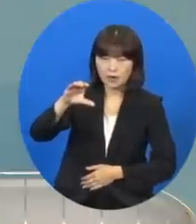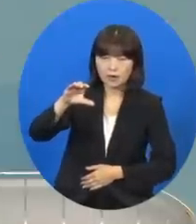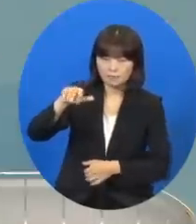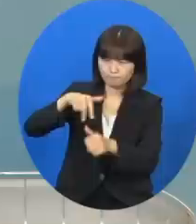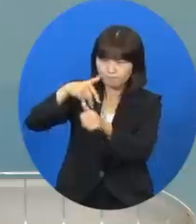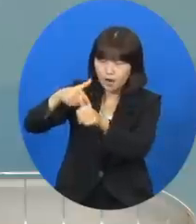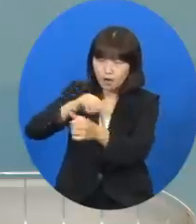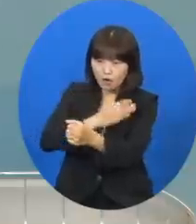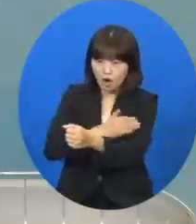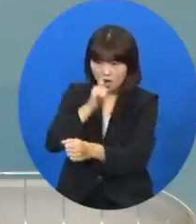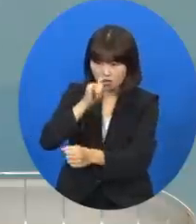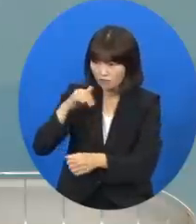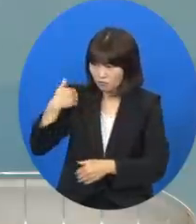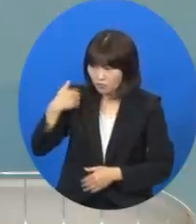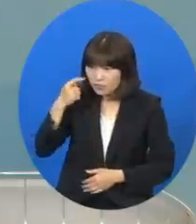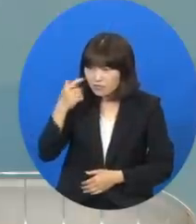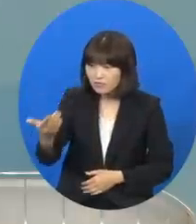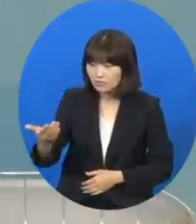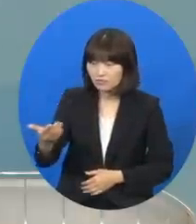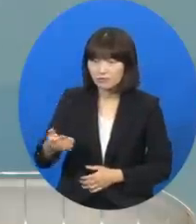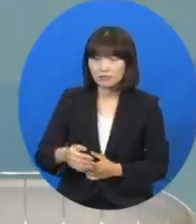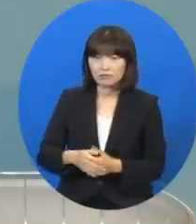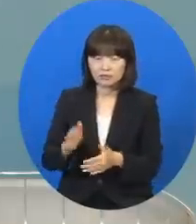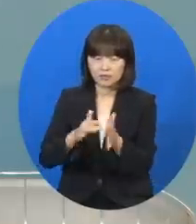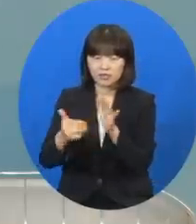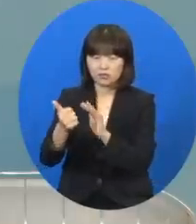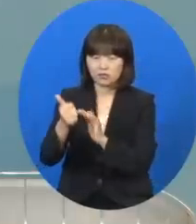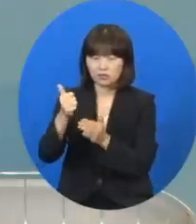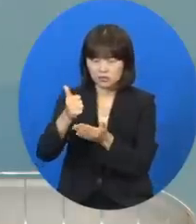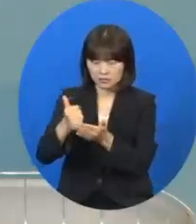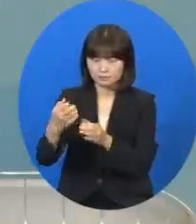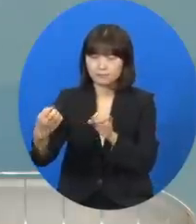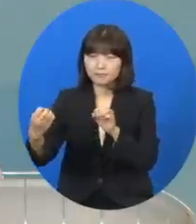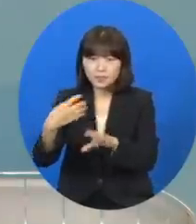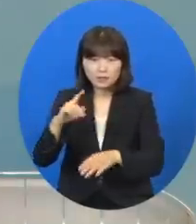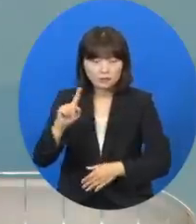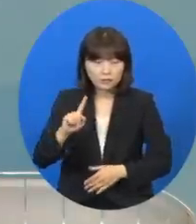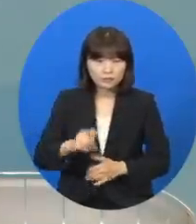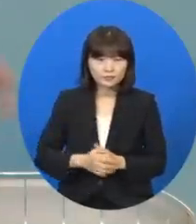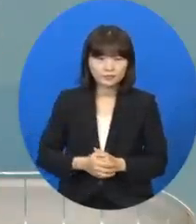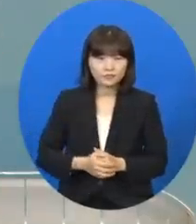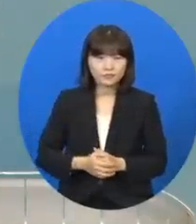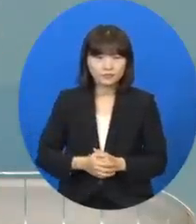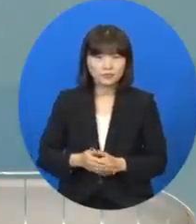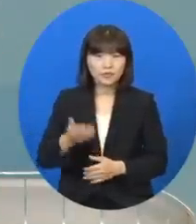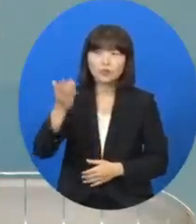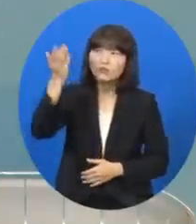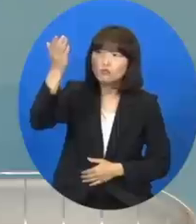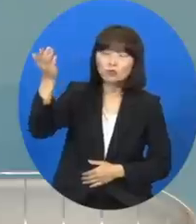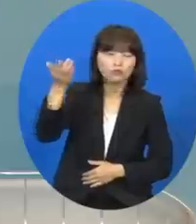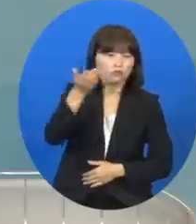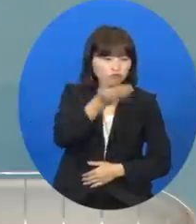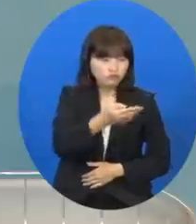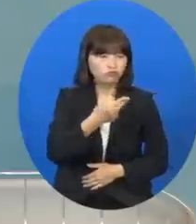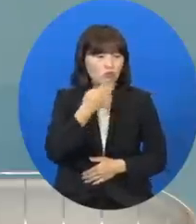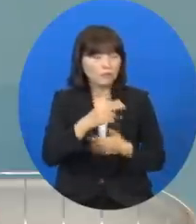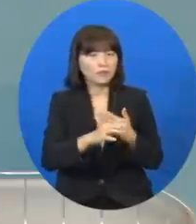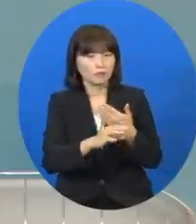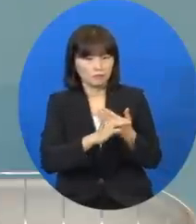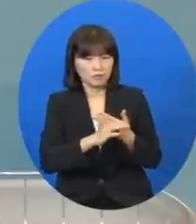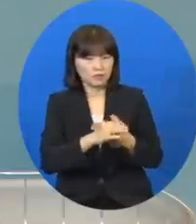걸 모르시오? 아, 이랬더니 예수님이 말씀을 하셨어요. 11절에 위에서 주지